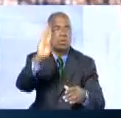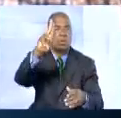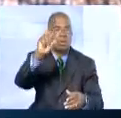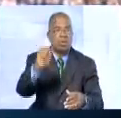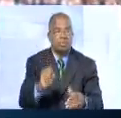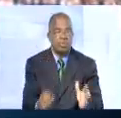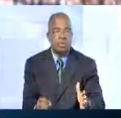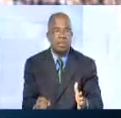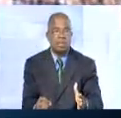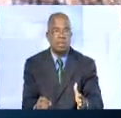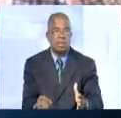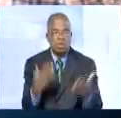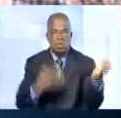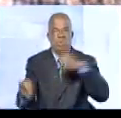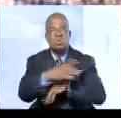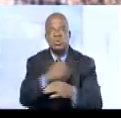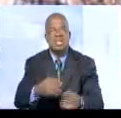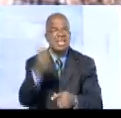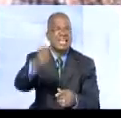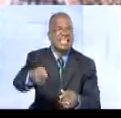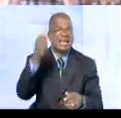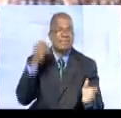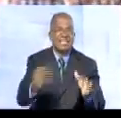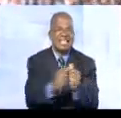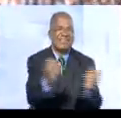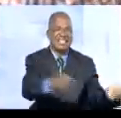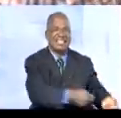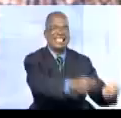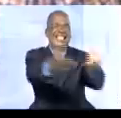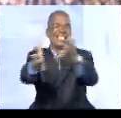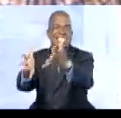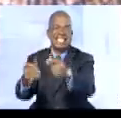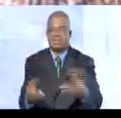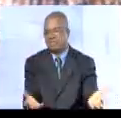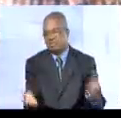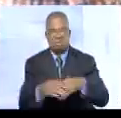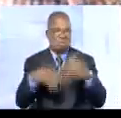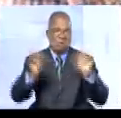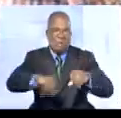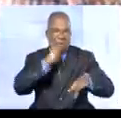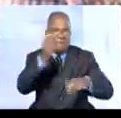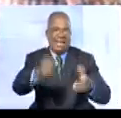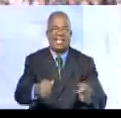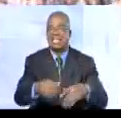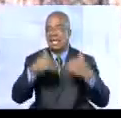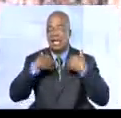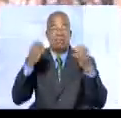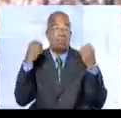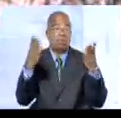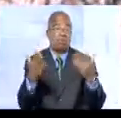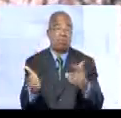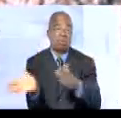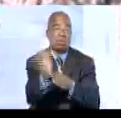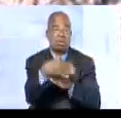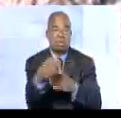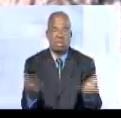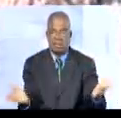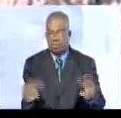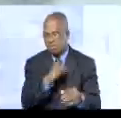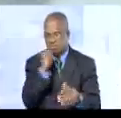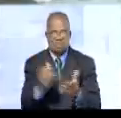la plus vulnérable de la population. Et penser à cette population-là aujourd'hui, ce serait vraiment toucher le cœur de la population ivoirienne. Nous sommes près de